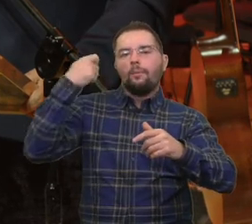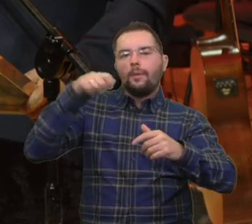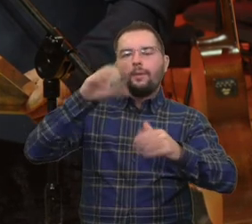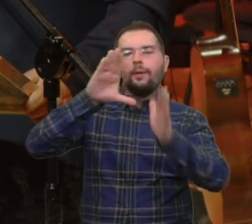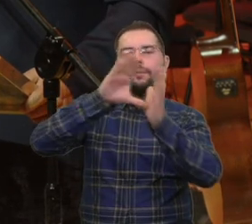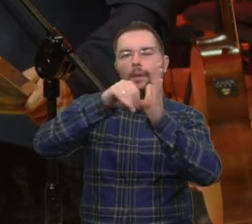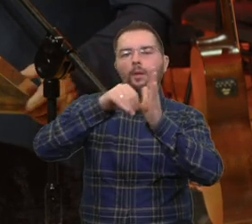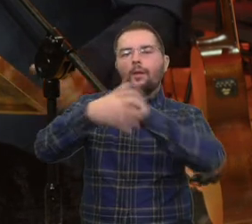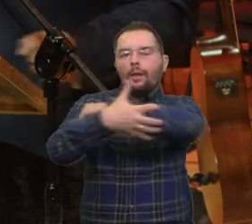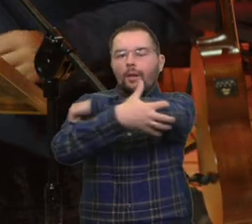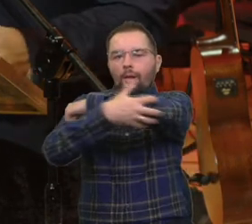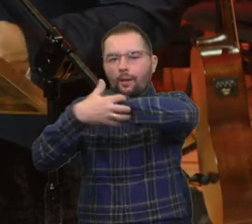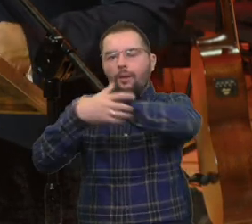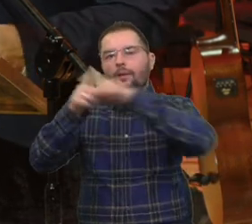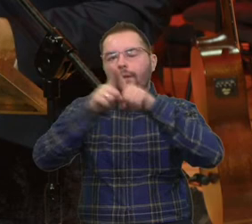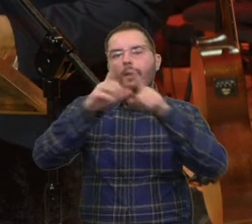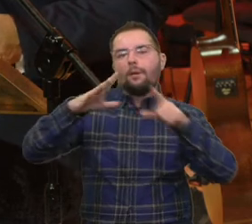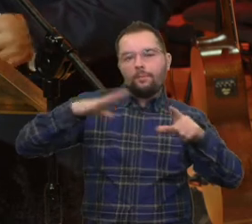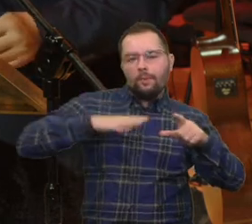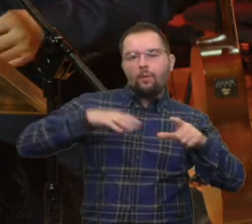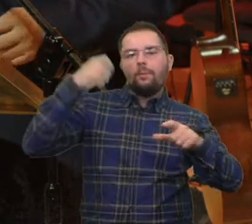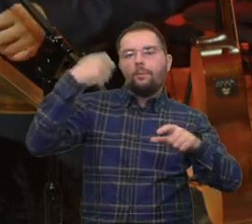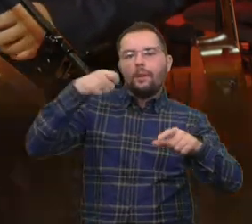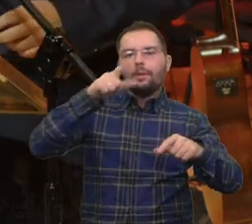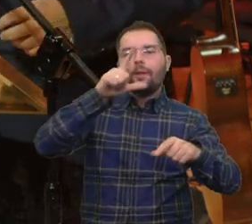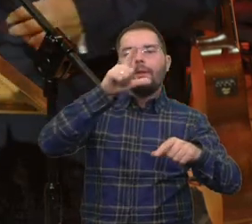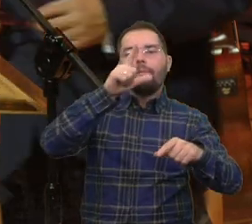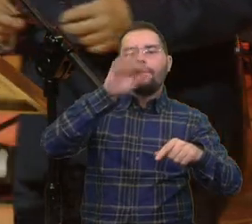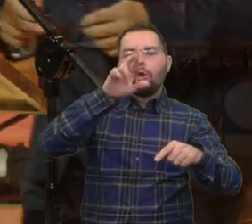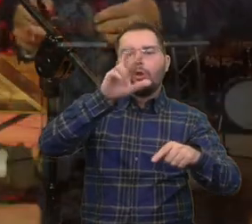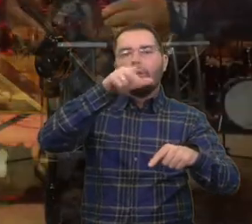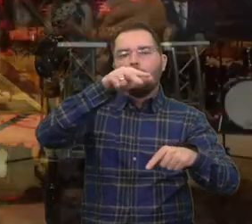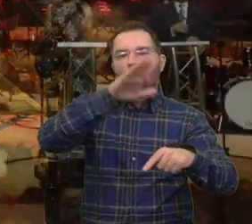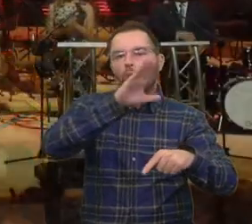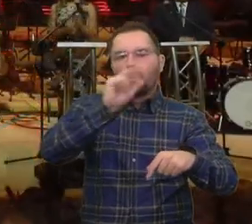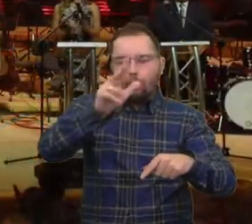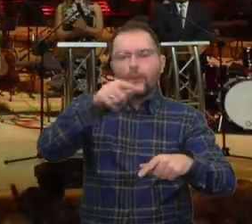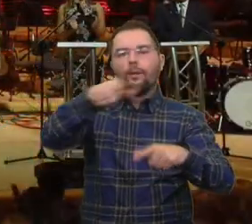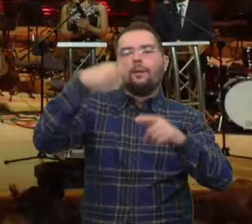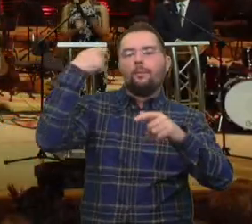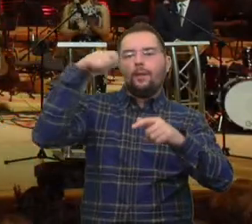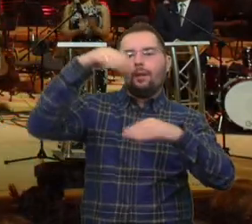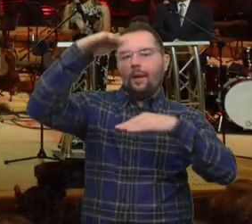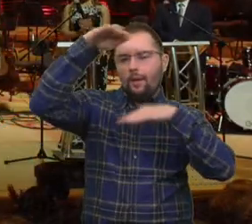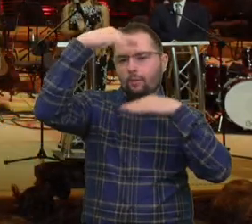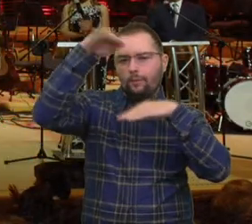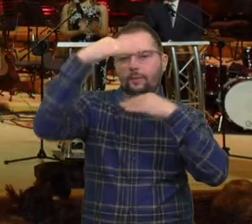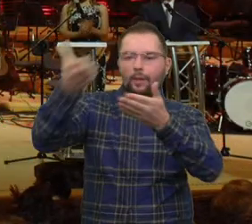Gliwice oraz pana Piotra Uszoka, byłego prezydenta miasta Katowice.